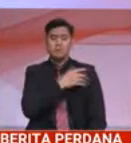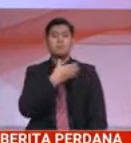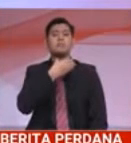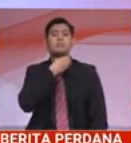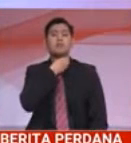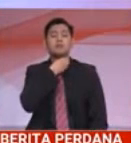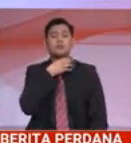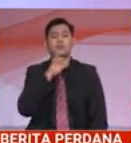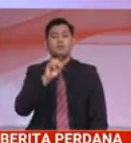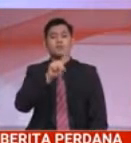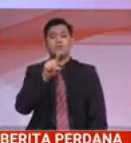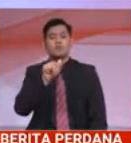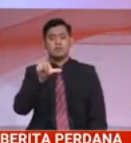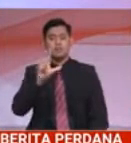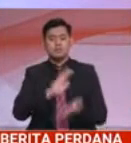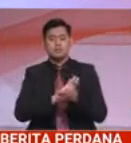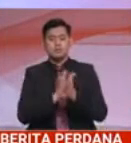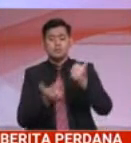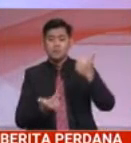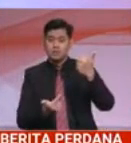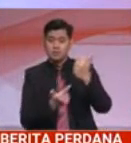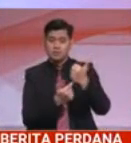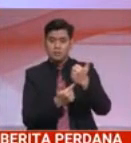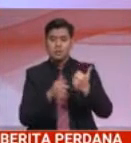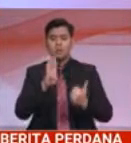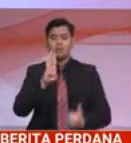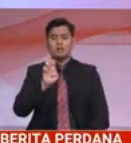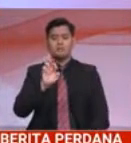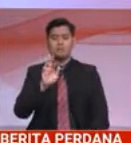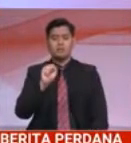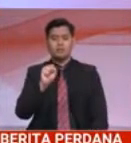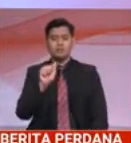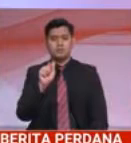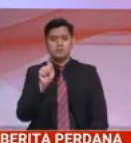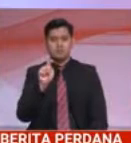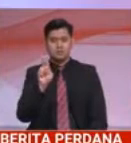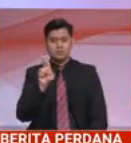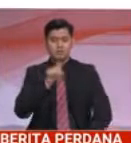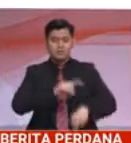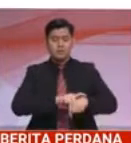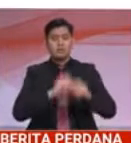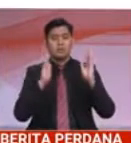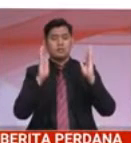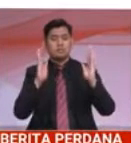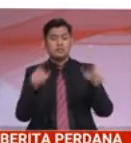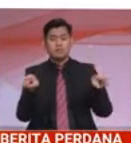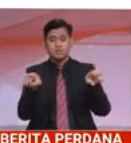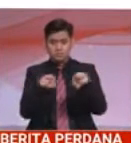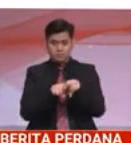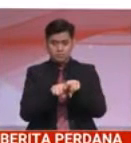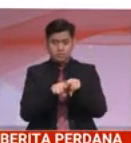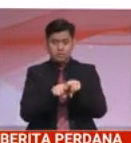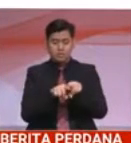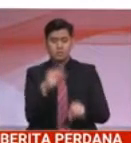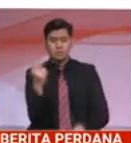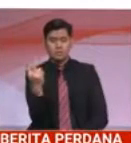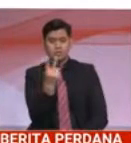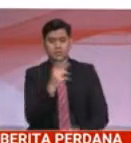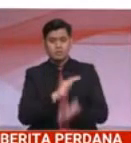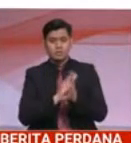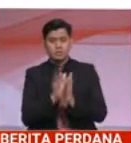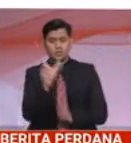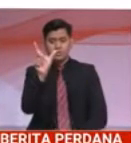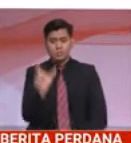diumumkan sebagai Timbalan Presiden Bersatu bagi tempoh yang sama. Kedua-dua mereka merupakan calon tunggal